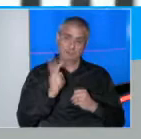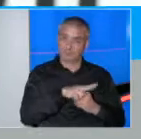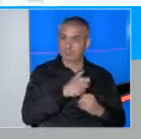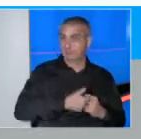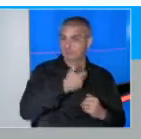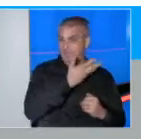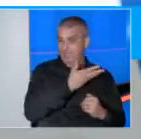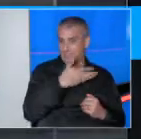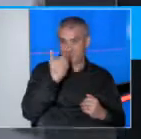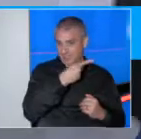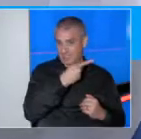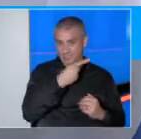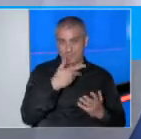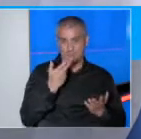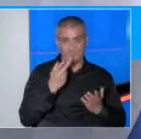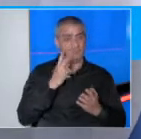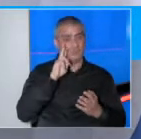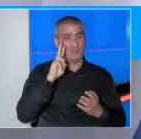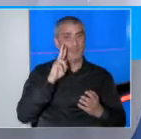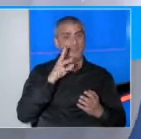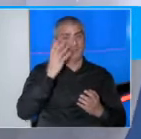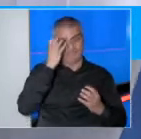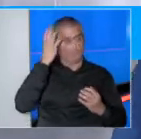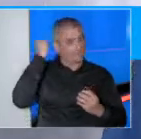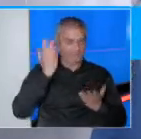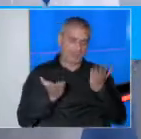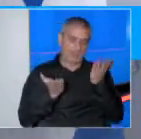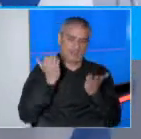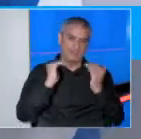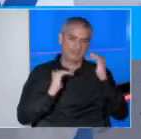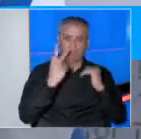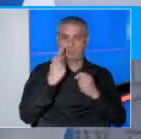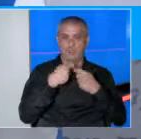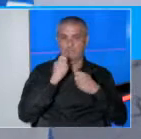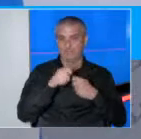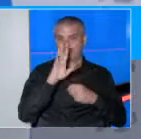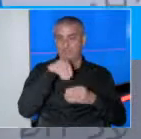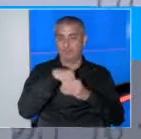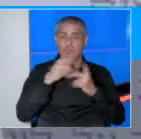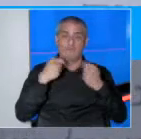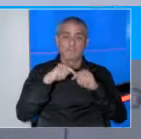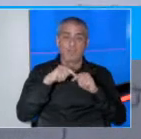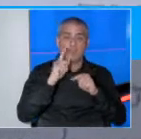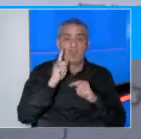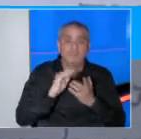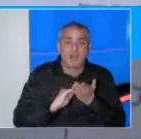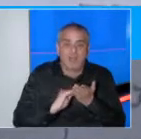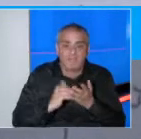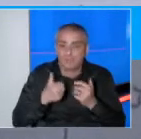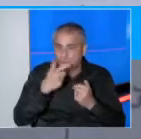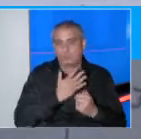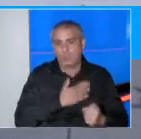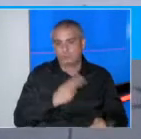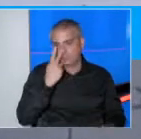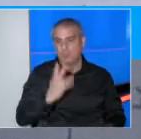השרה שתהיה המיועדת מרב מיכאלי, וזה האיזון. אגב, יש עוד שני חברי כנסת שצריכים לשבת שם בוועדה, אבל לפחות לגבי השרים, הוא